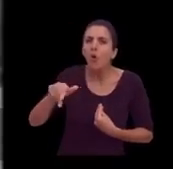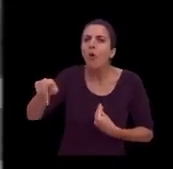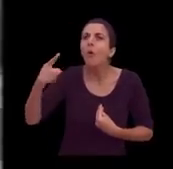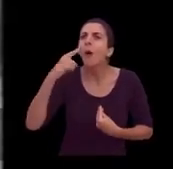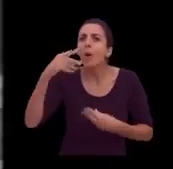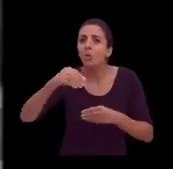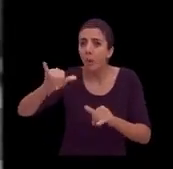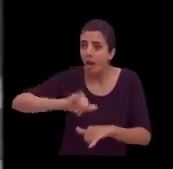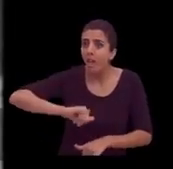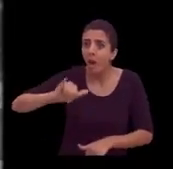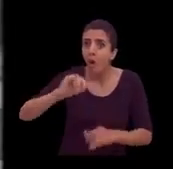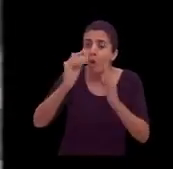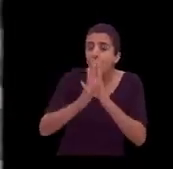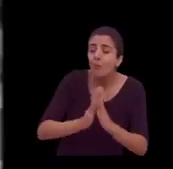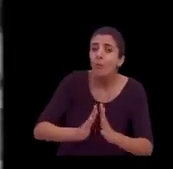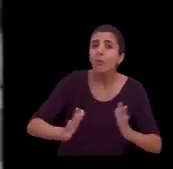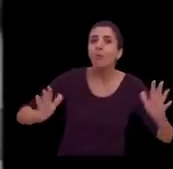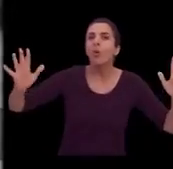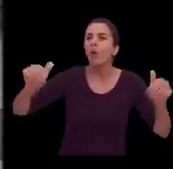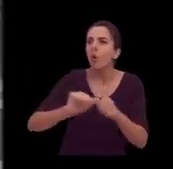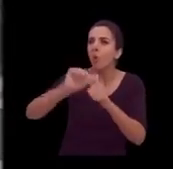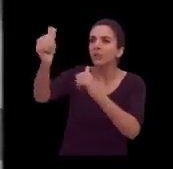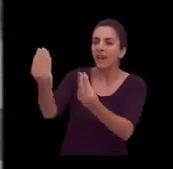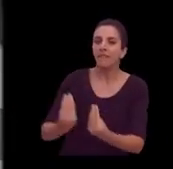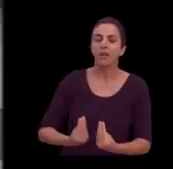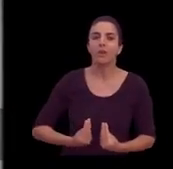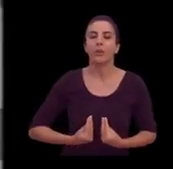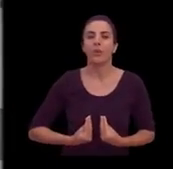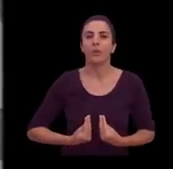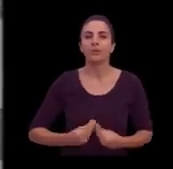toprağa yaklaştıkça. Büyüyor gitgide gözlerden uzaklaştıkça.